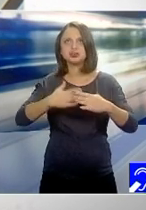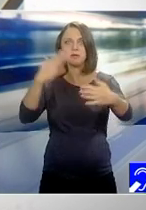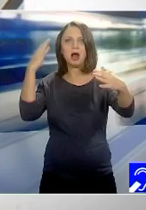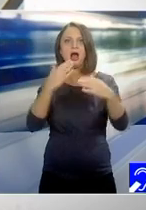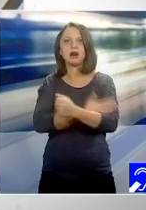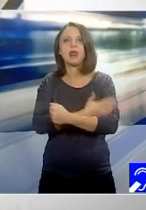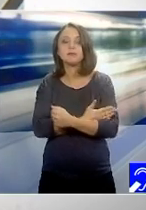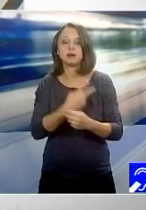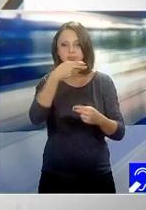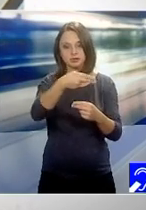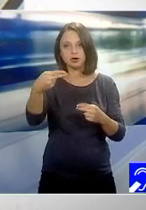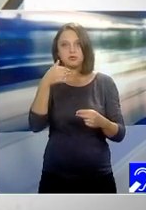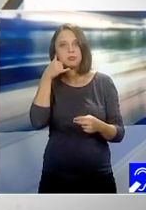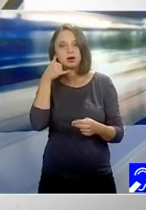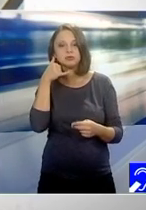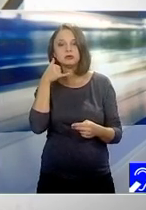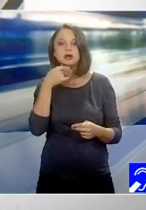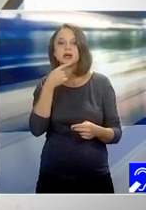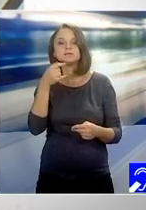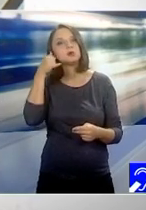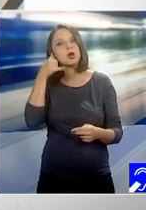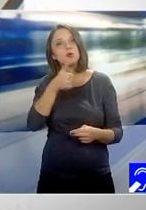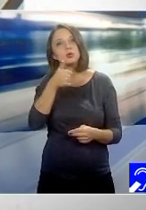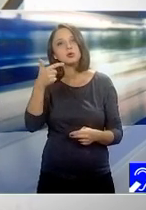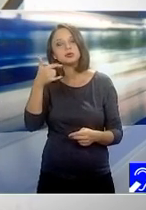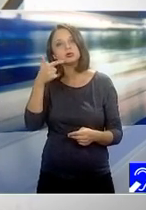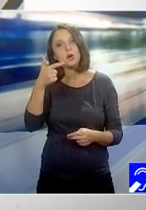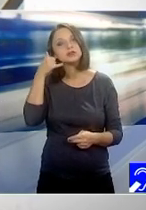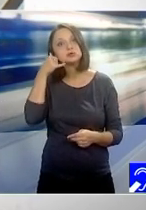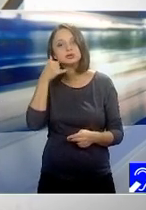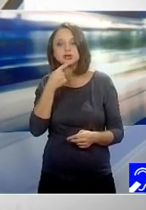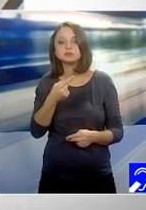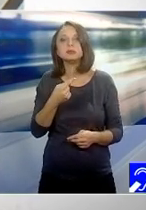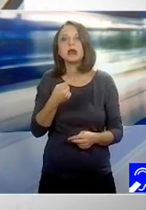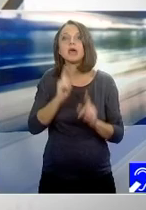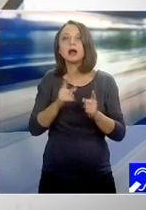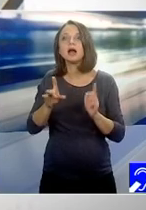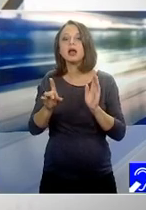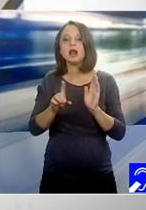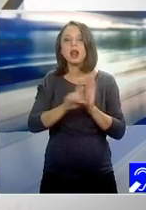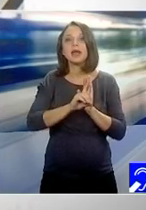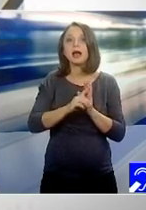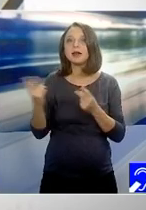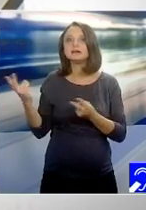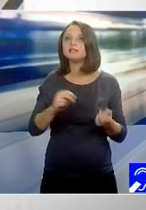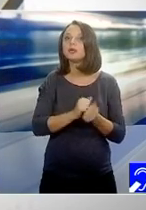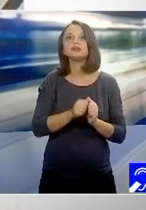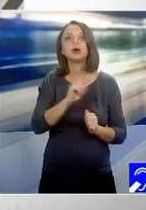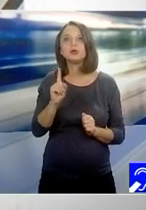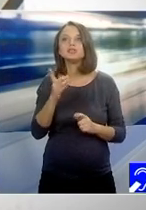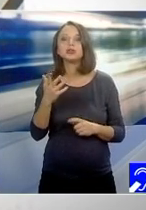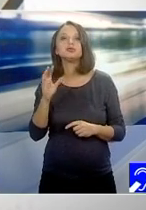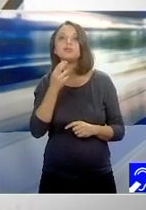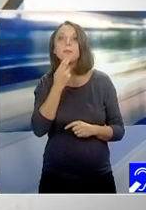care, dacă este legal, să închide fișa de date, dacă nu, se transmite către Inspectoratul Județean de Poliție, care la cel mai apropiat echipaj de